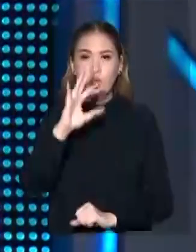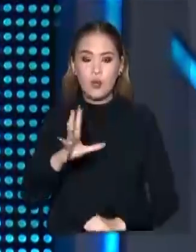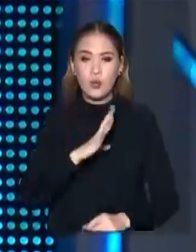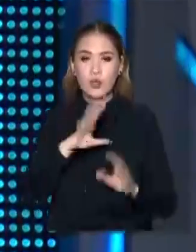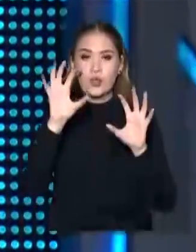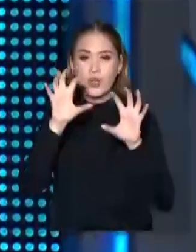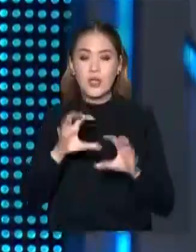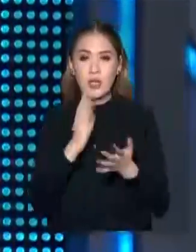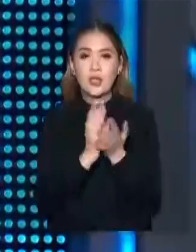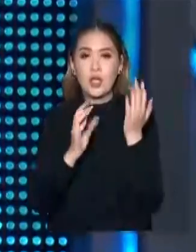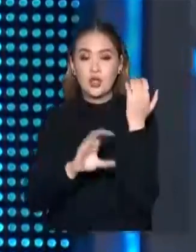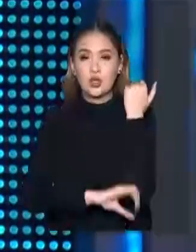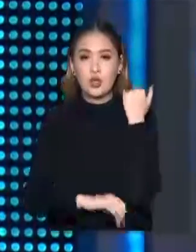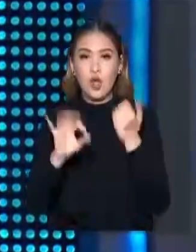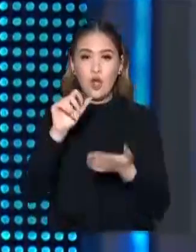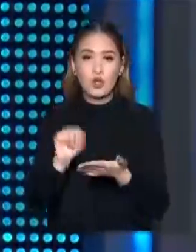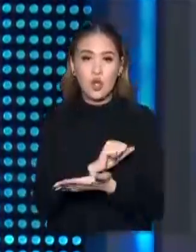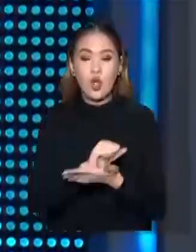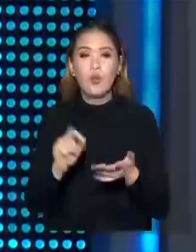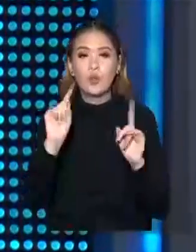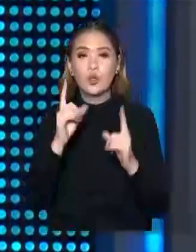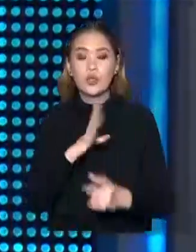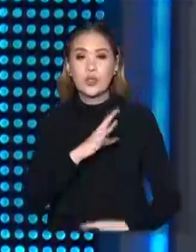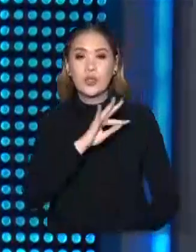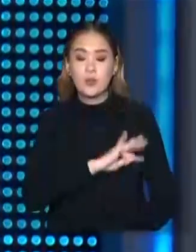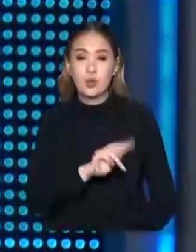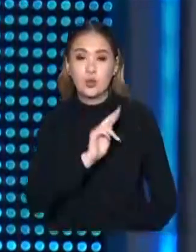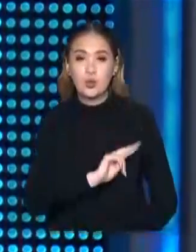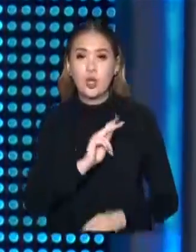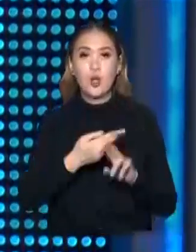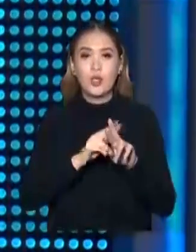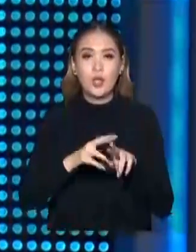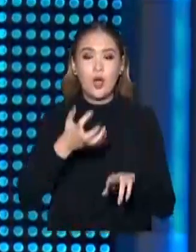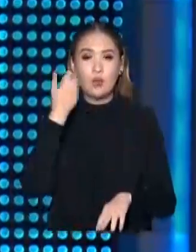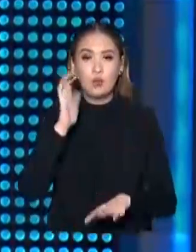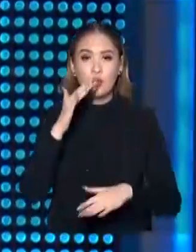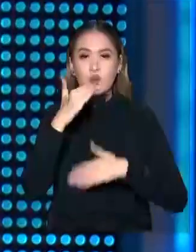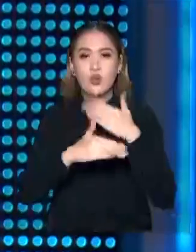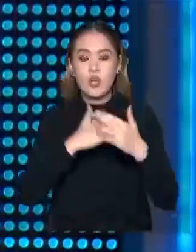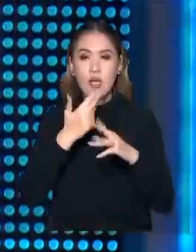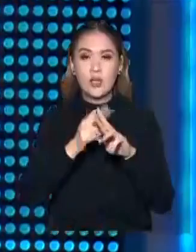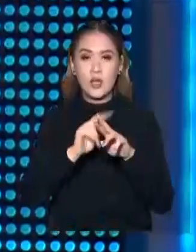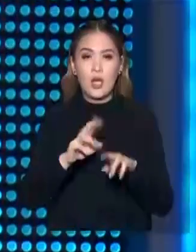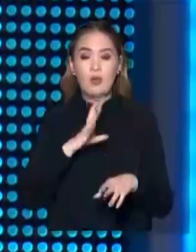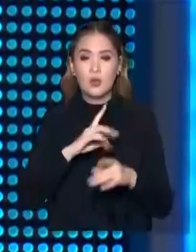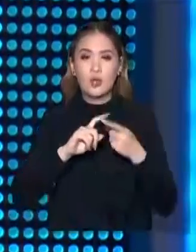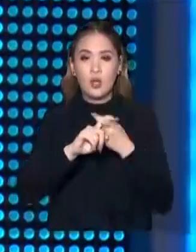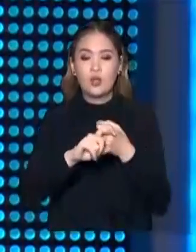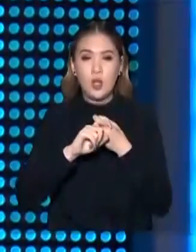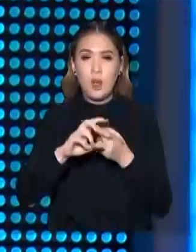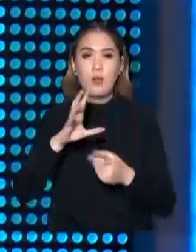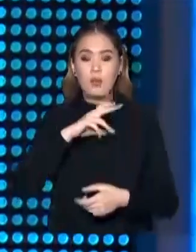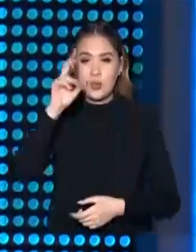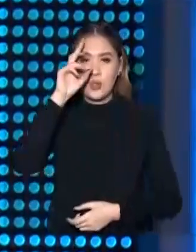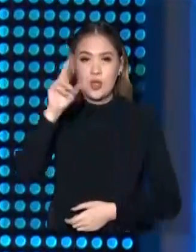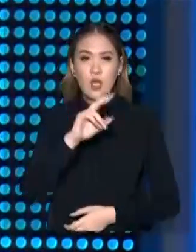бар. Соңғысына қатысты құжатта уәкілдің неғұрлым тиімді жұмыс істеу үшін мәртебесін күшейту көзделген. Олар енді тәуелсіз әрі мемлекеттік